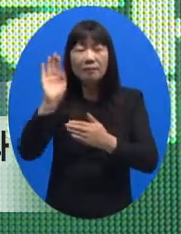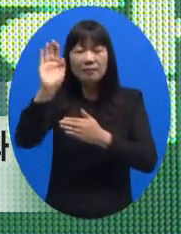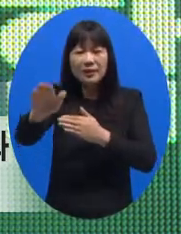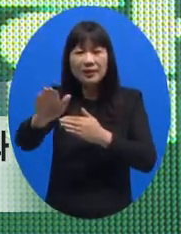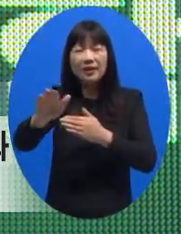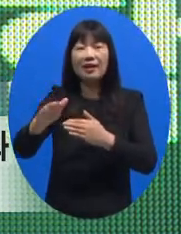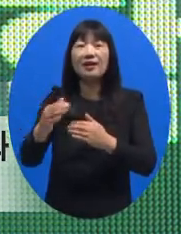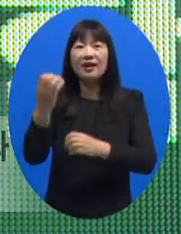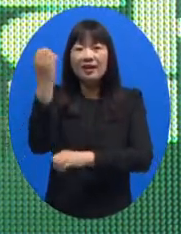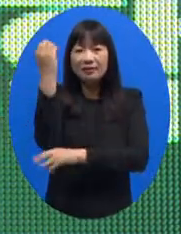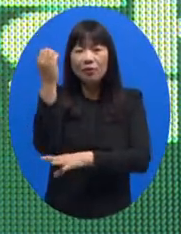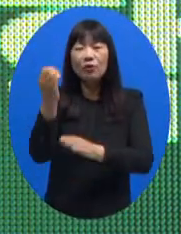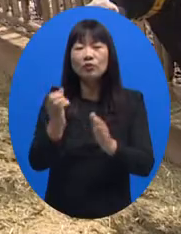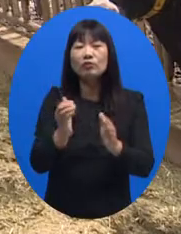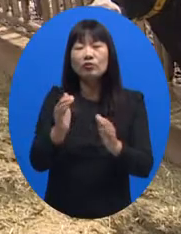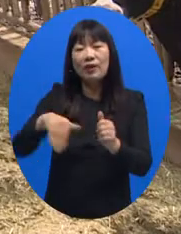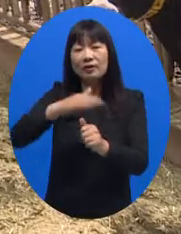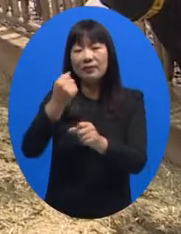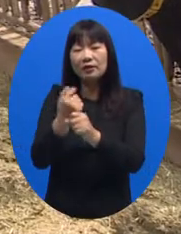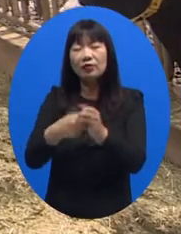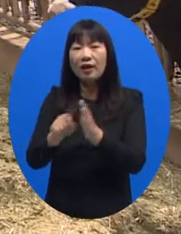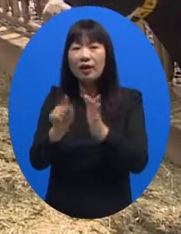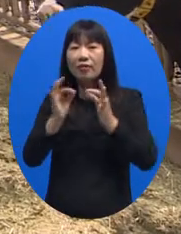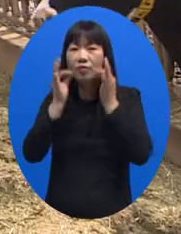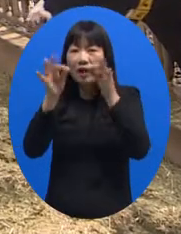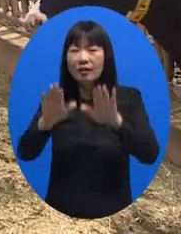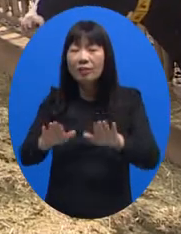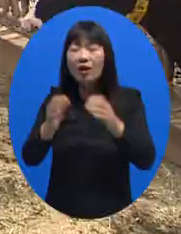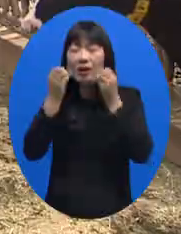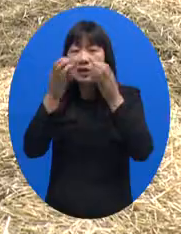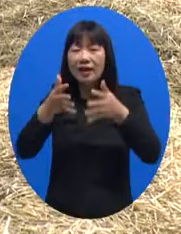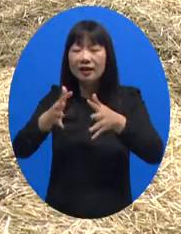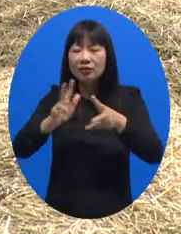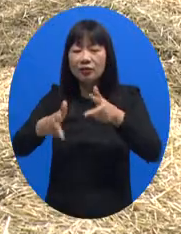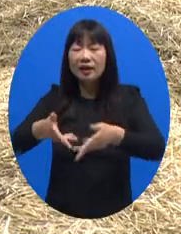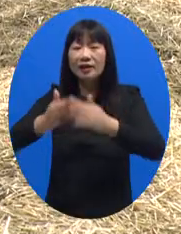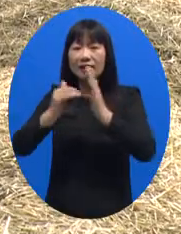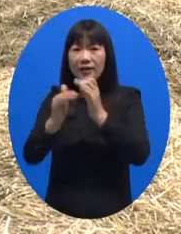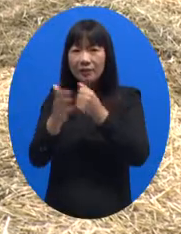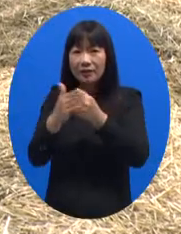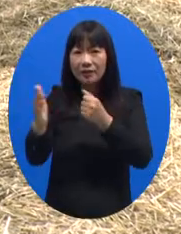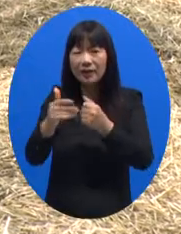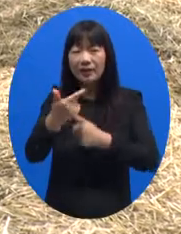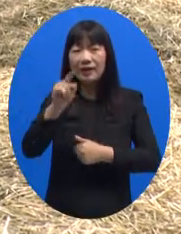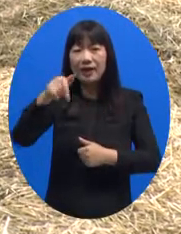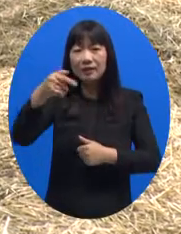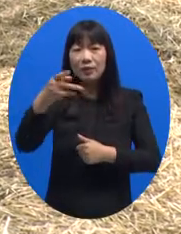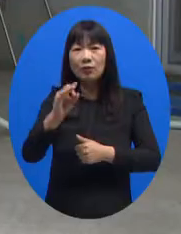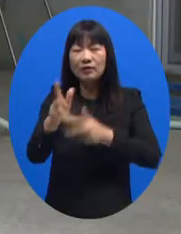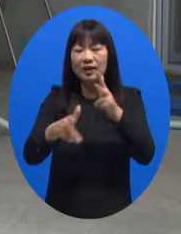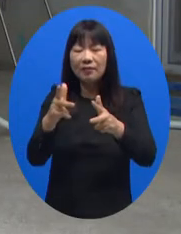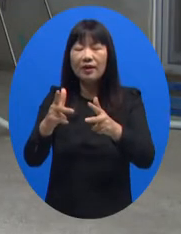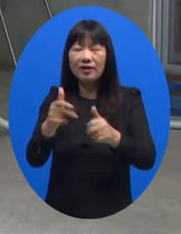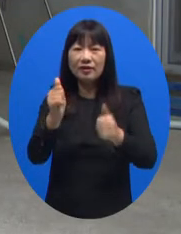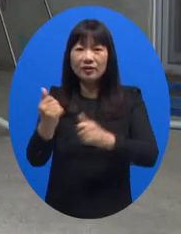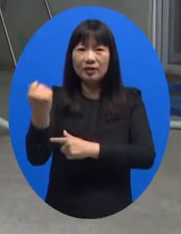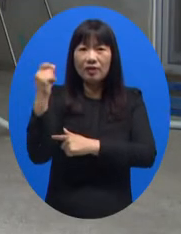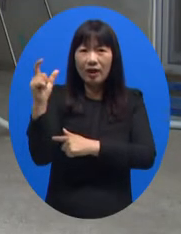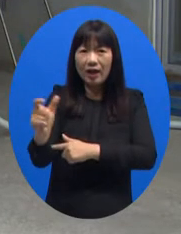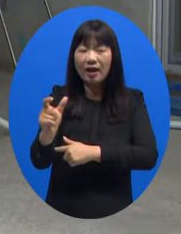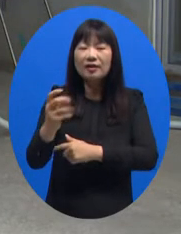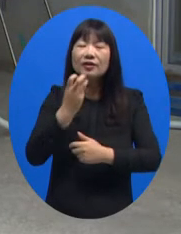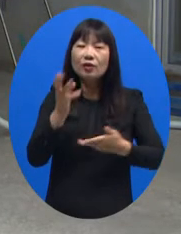노력하고 있습니다 이번 신공장 준공 으로 도는 낙농 산업의 경쟁력 강화와 경기북부